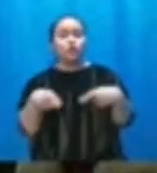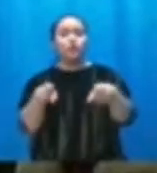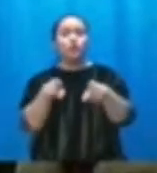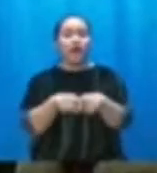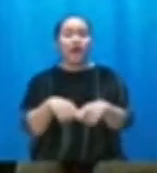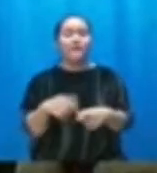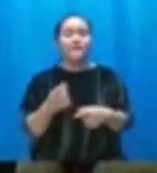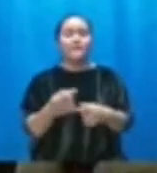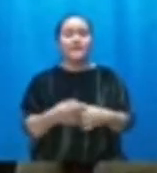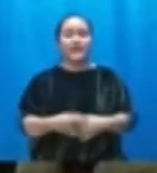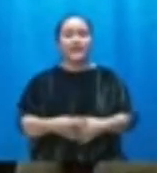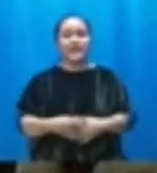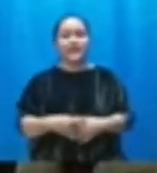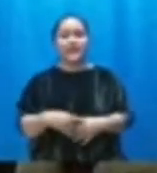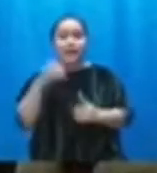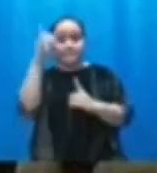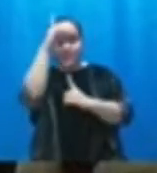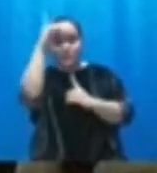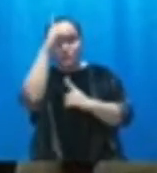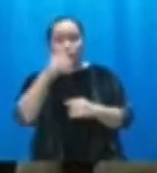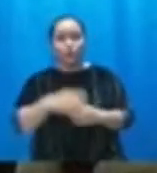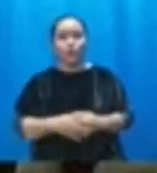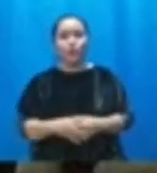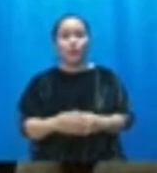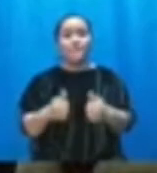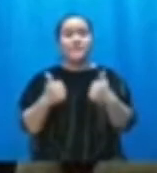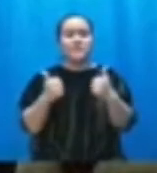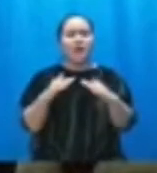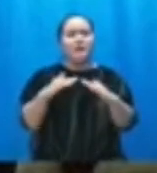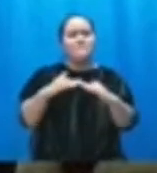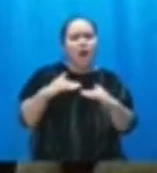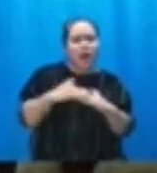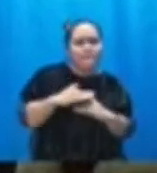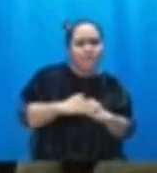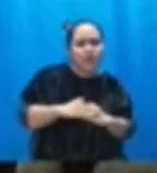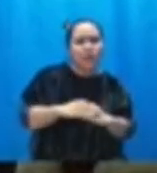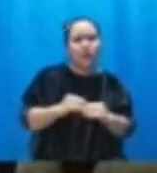kekurangan yang sangat menghambat perkembangan seseorang